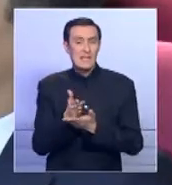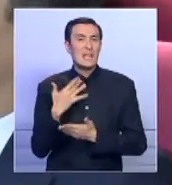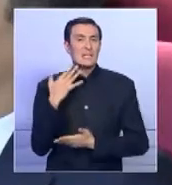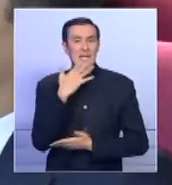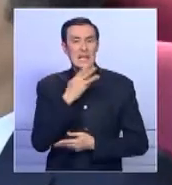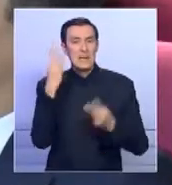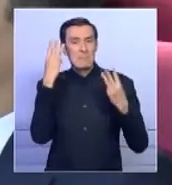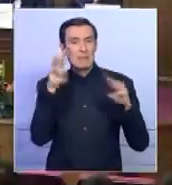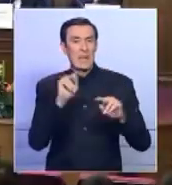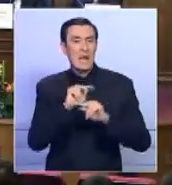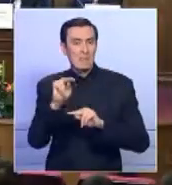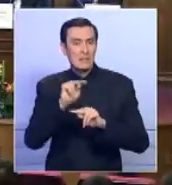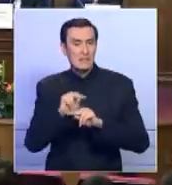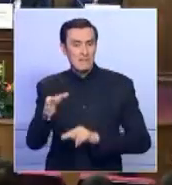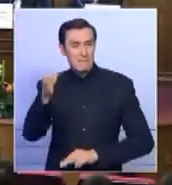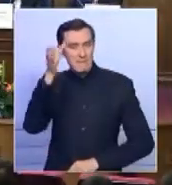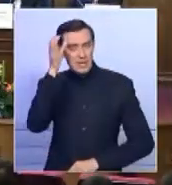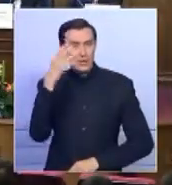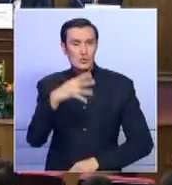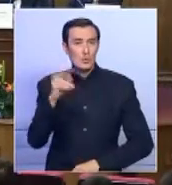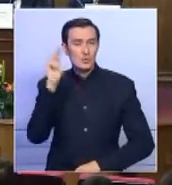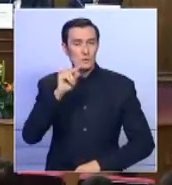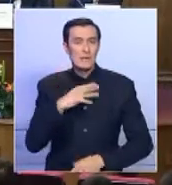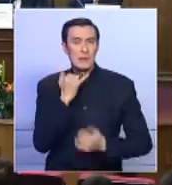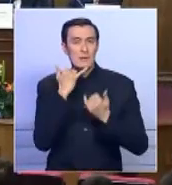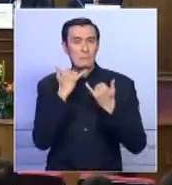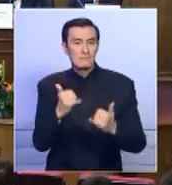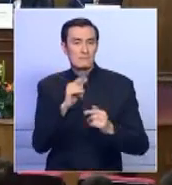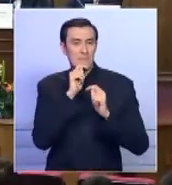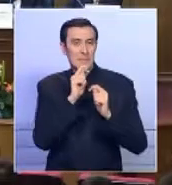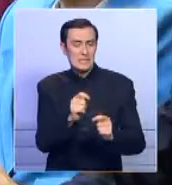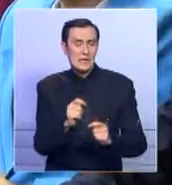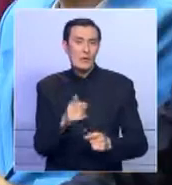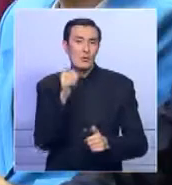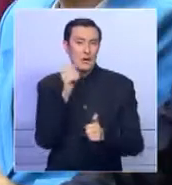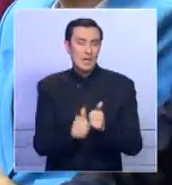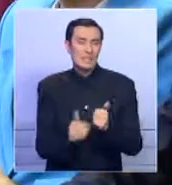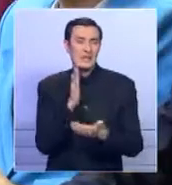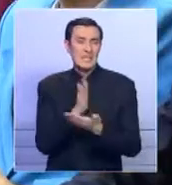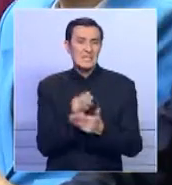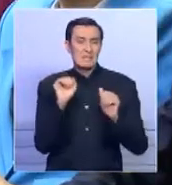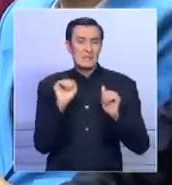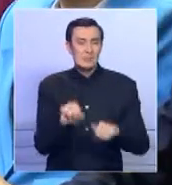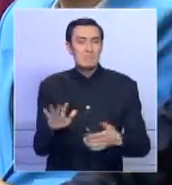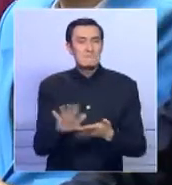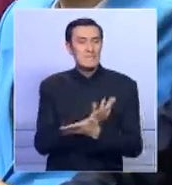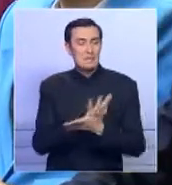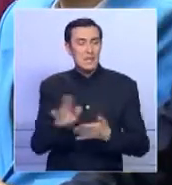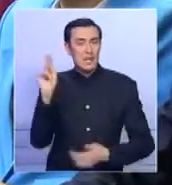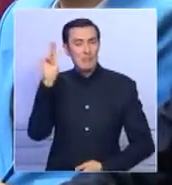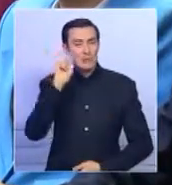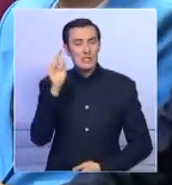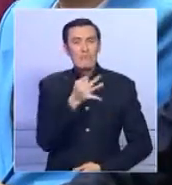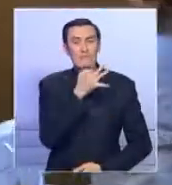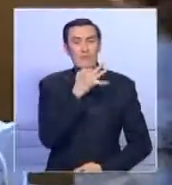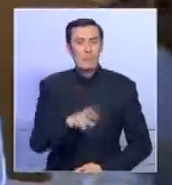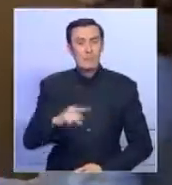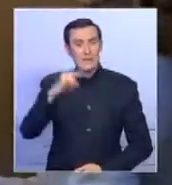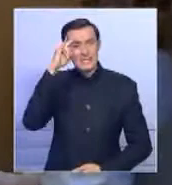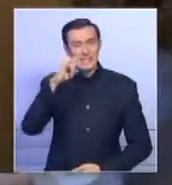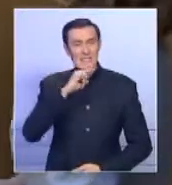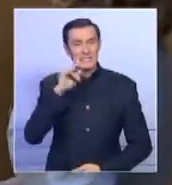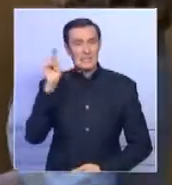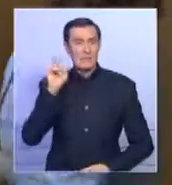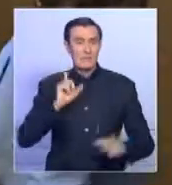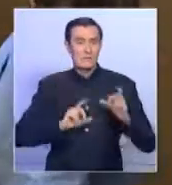национальной модели образования. 40 учащихся получили памятные призы. У каждого из них появилась возможность бесплатно обучаться в любом